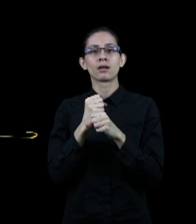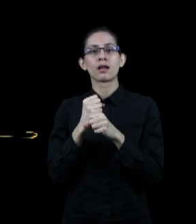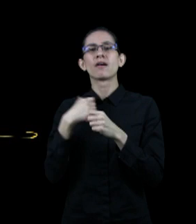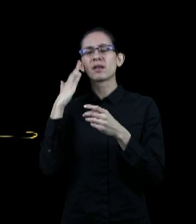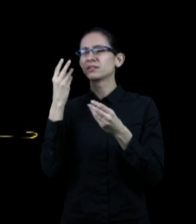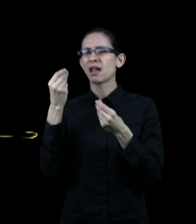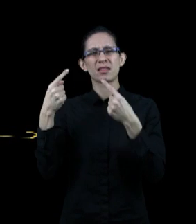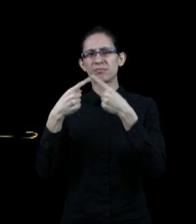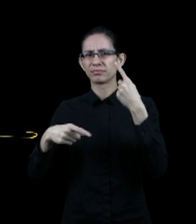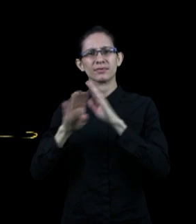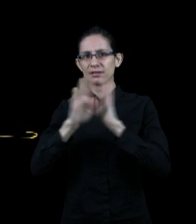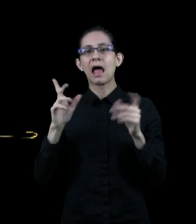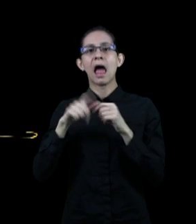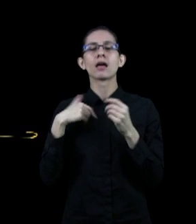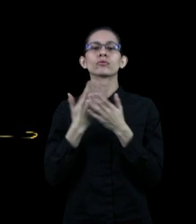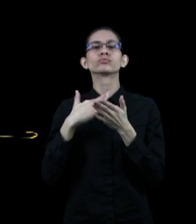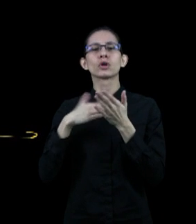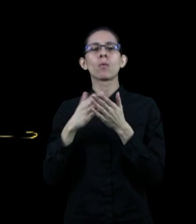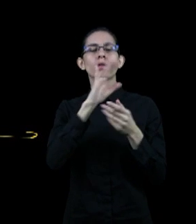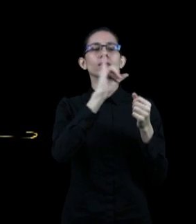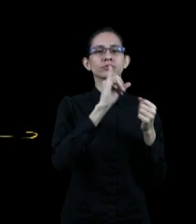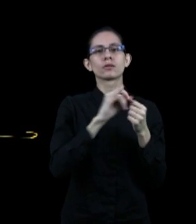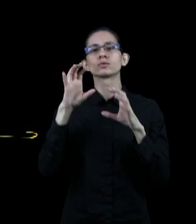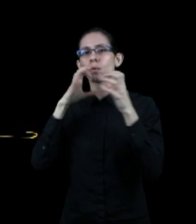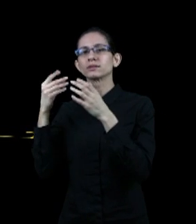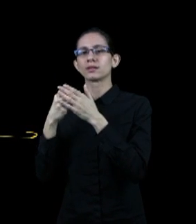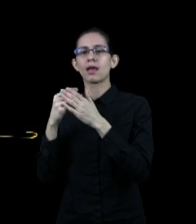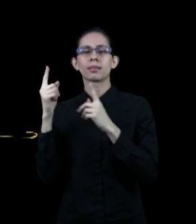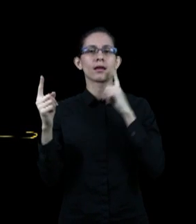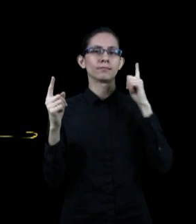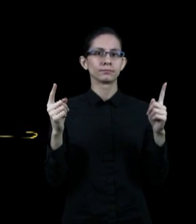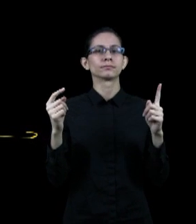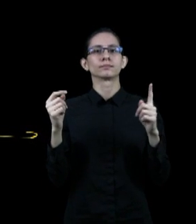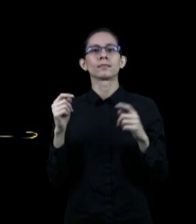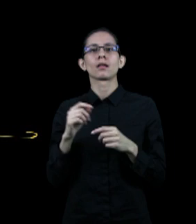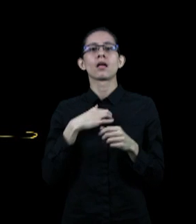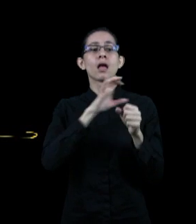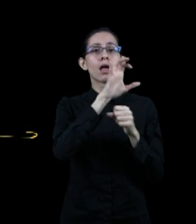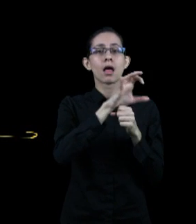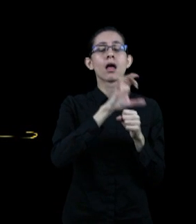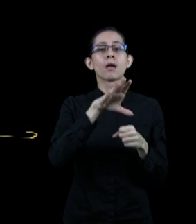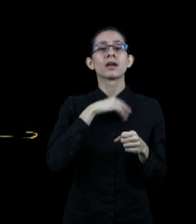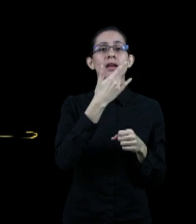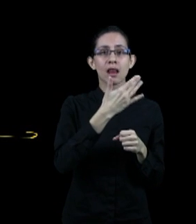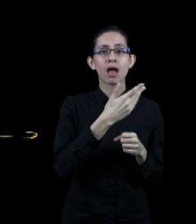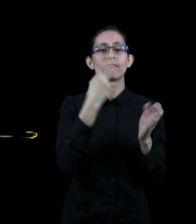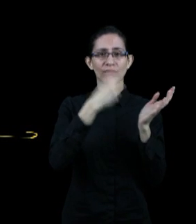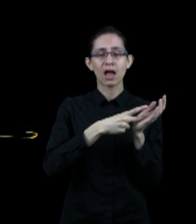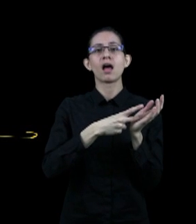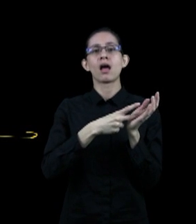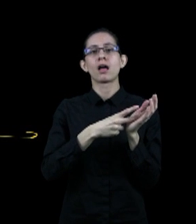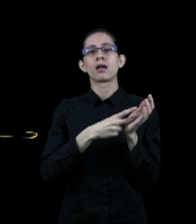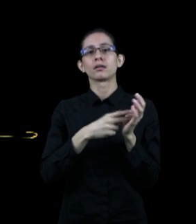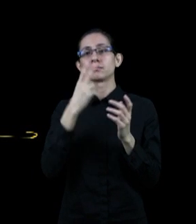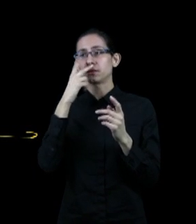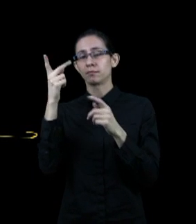ma to nic wspólnego z prawdziwą ceną kukurydzy czy pszenicy. I tak samo pszenica... Wielkość podaży też